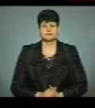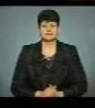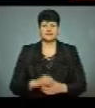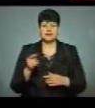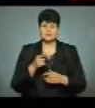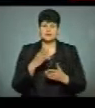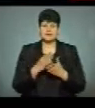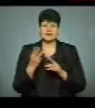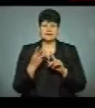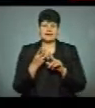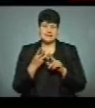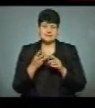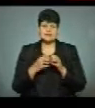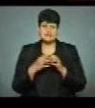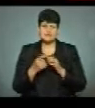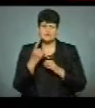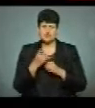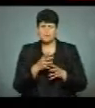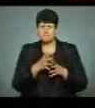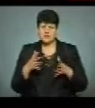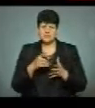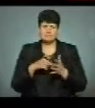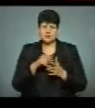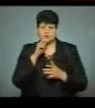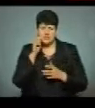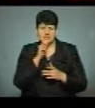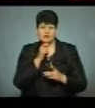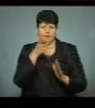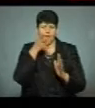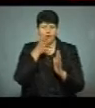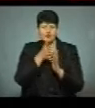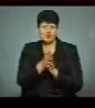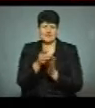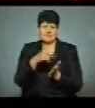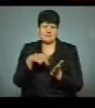Тернопіль став третім серед 100 найбільших міст України в рейтингу прозорості «Прозорі міста».